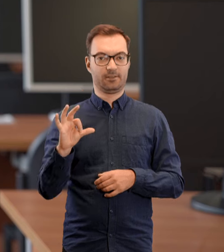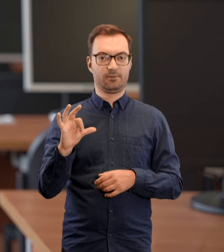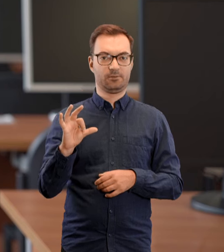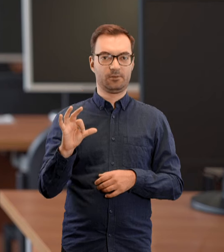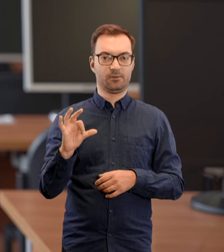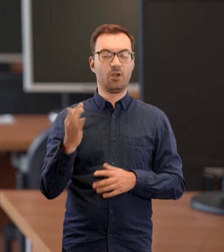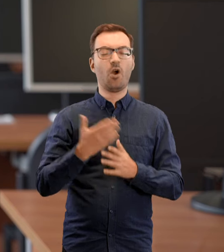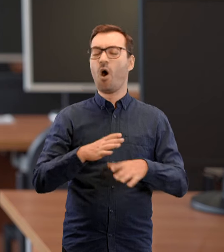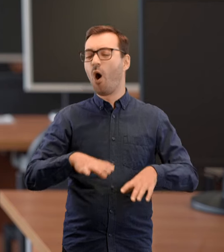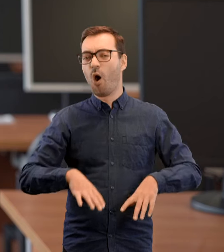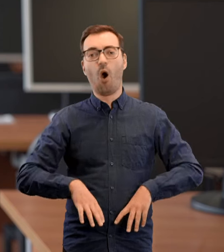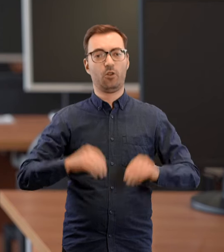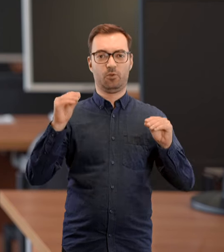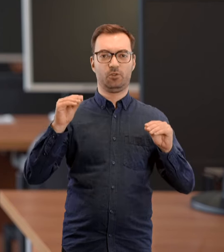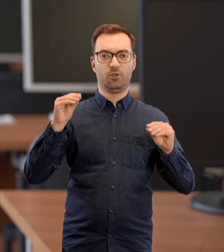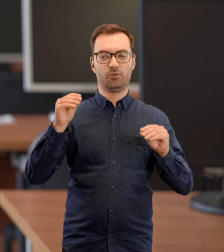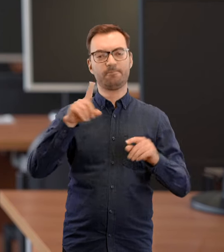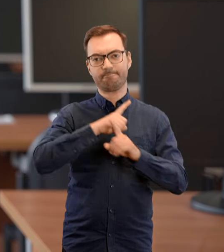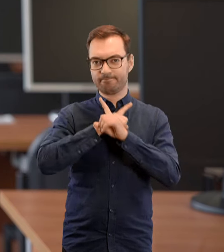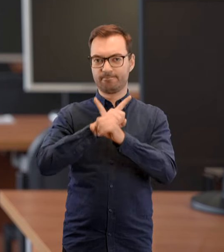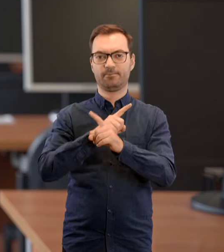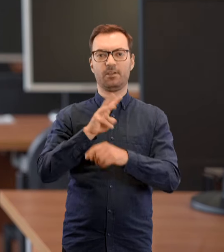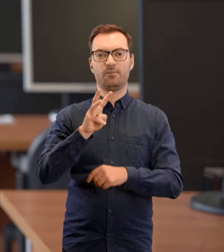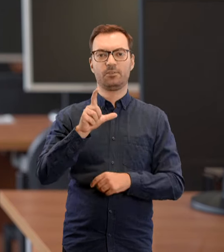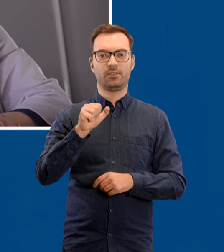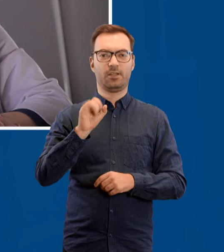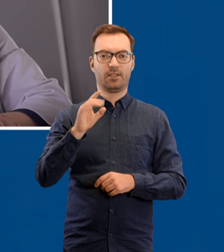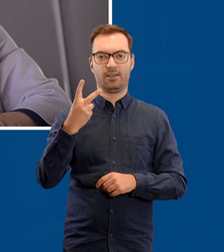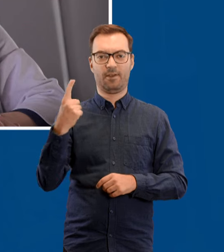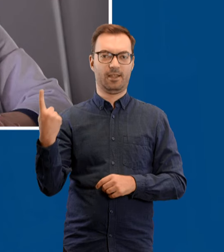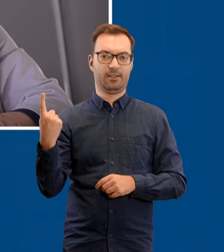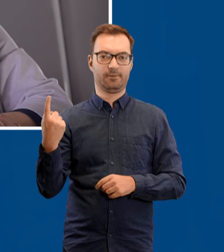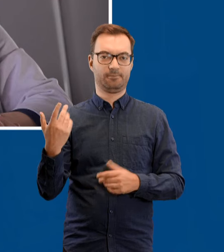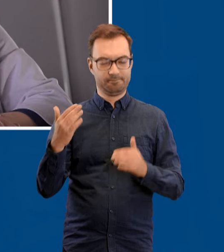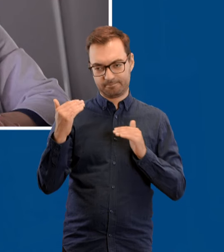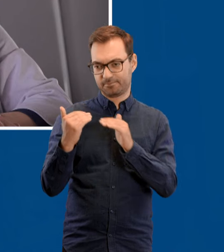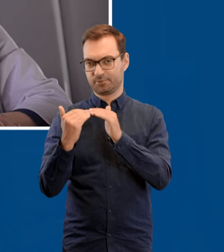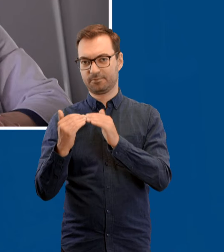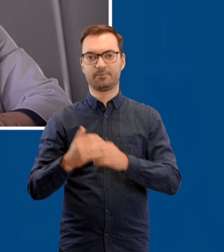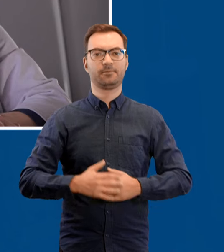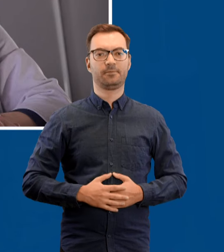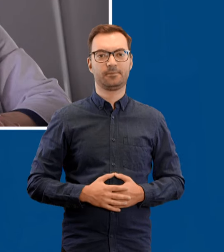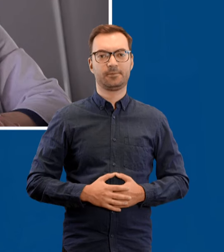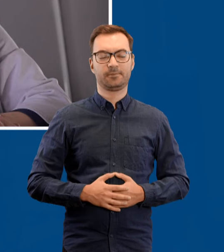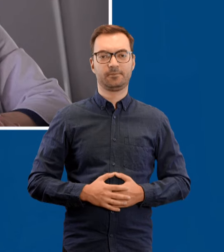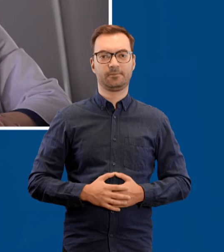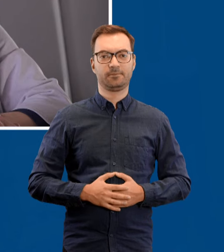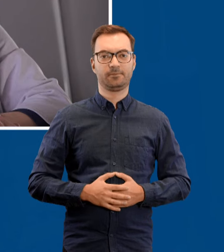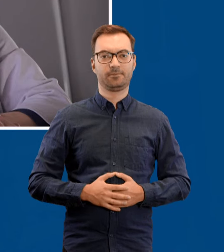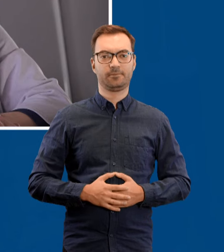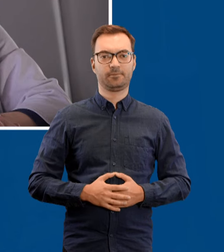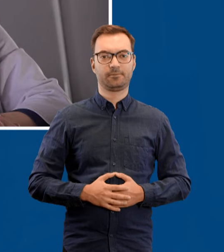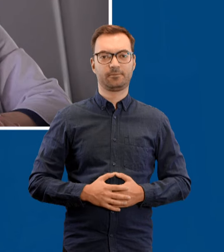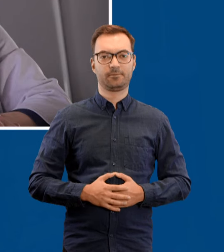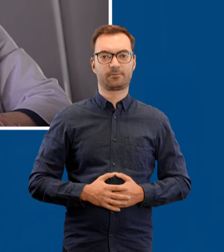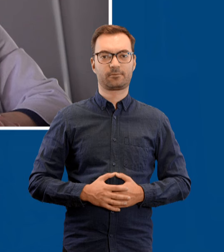będzie budowany w oparciu o standard WCAG 2.1. Mówi doktor habilitowana inżynier Joanna Puła,